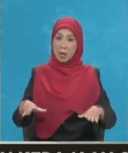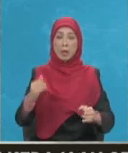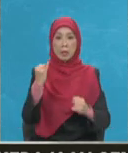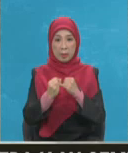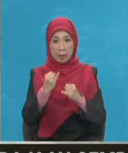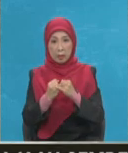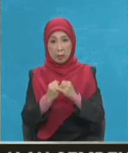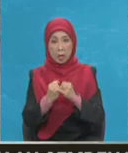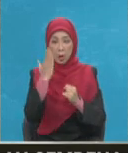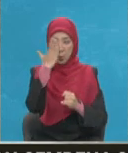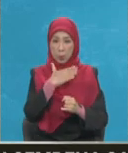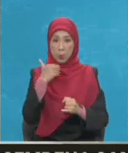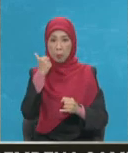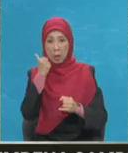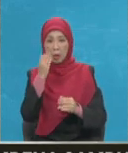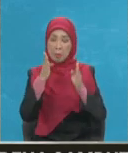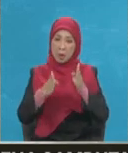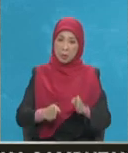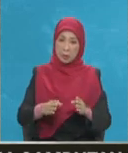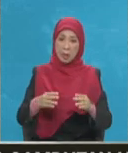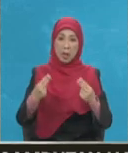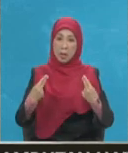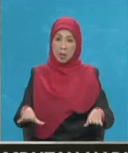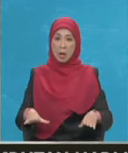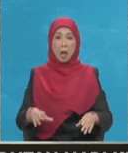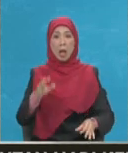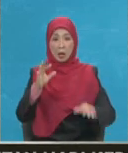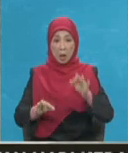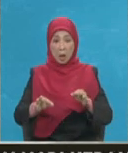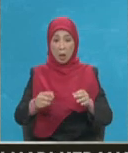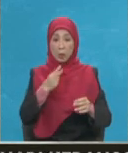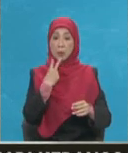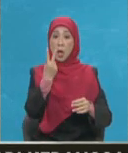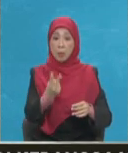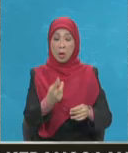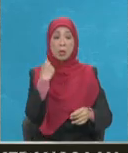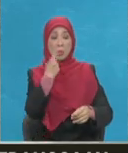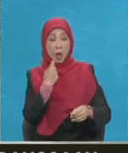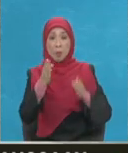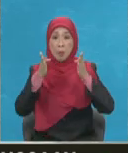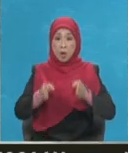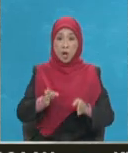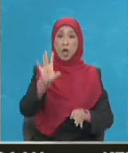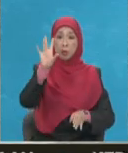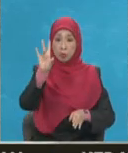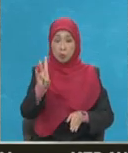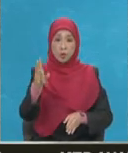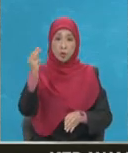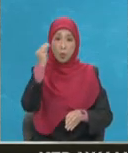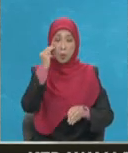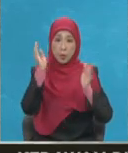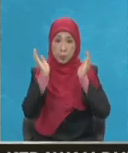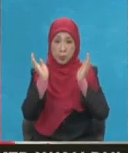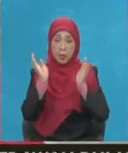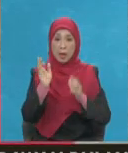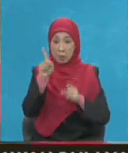identiti lah, hilang rupa, hilang bangsa tu. Jadi kalau kena sambut orang Brunei, siapa orang Brunei itu? Ya 7 puak. Inilah orang Brunei